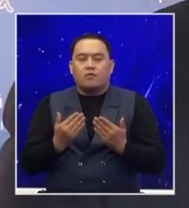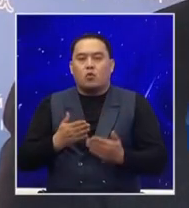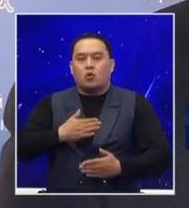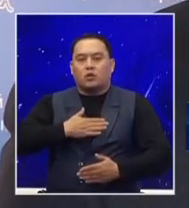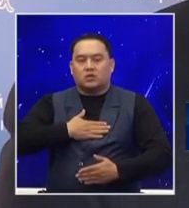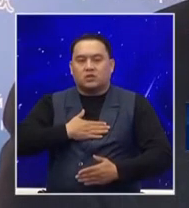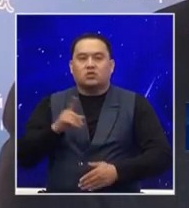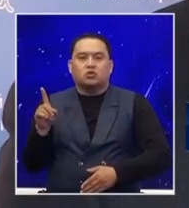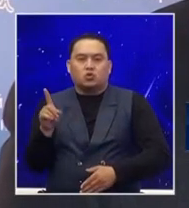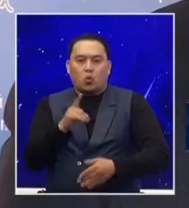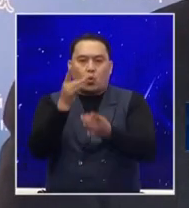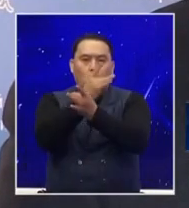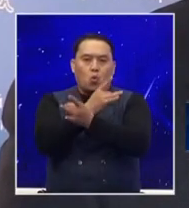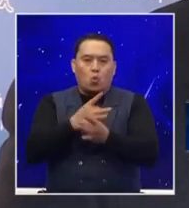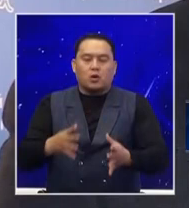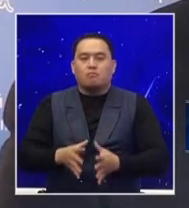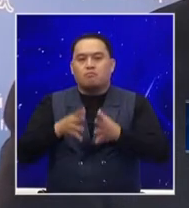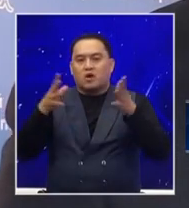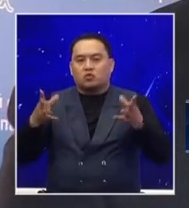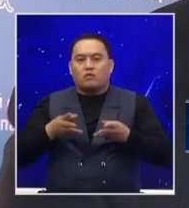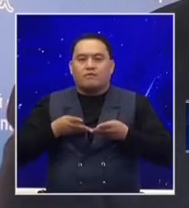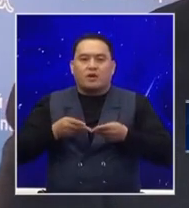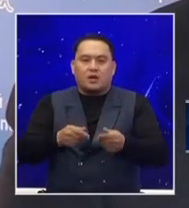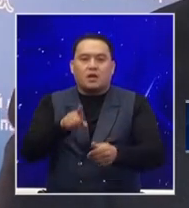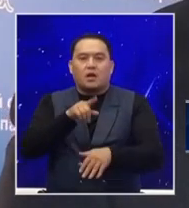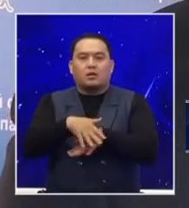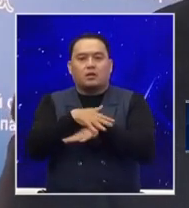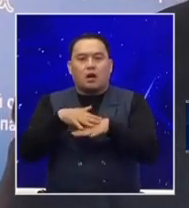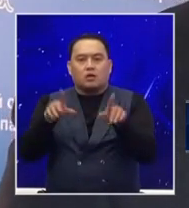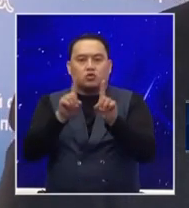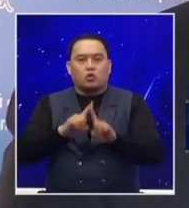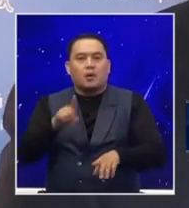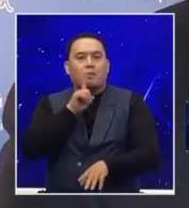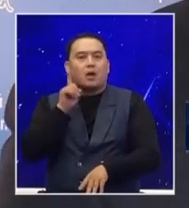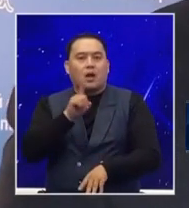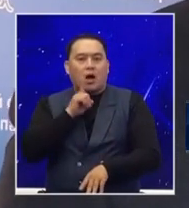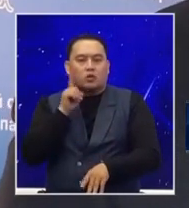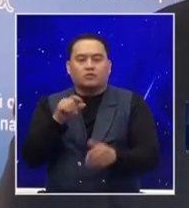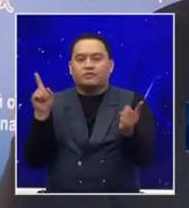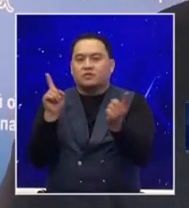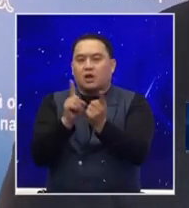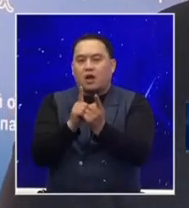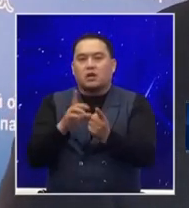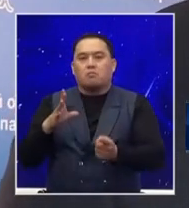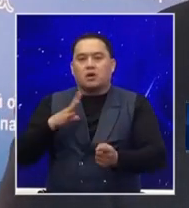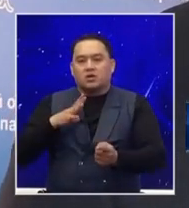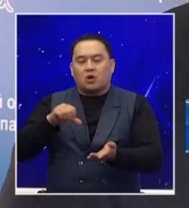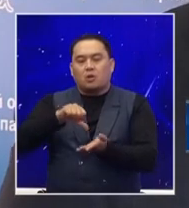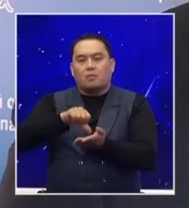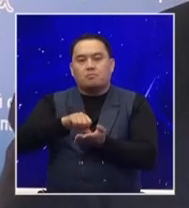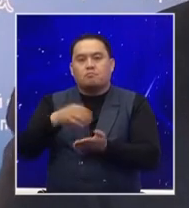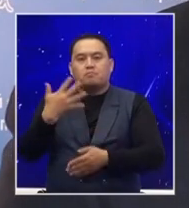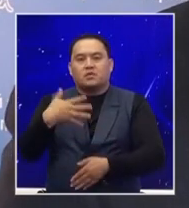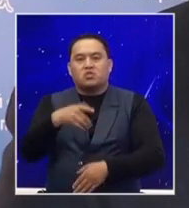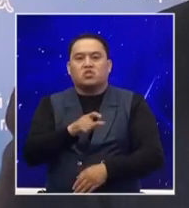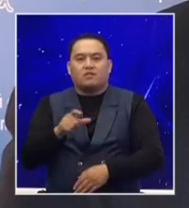Не секрет, что именно культура имеет большое влияние на местное население, особенно молодежь. В онлайн-встрече приняли участие порядка 50